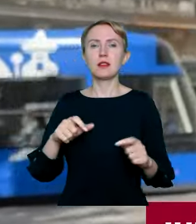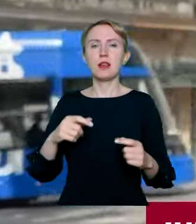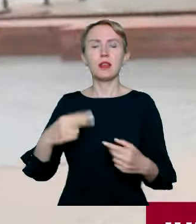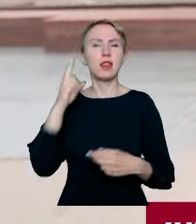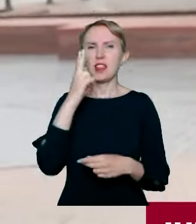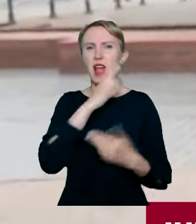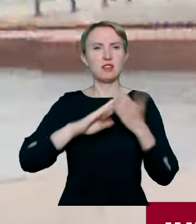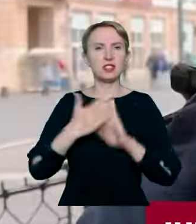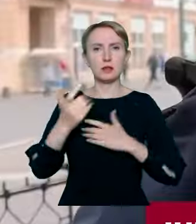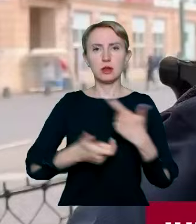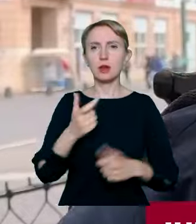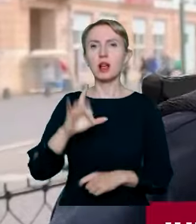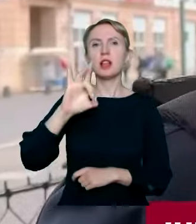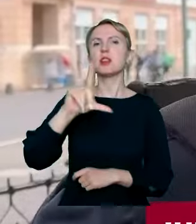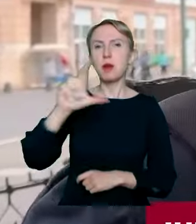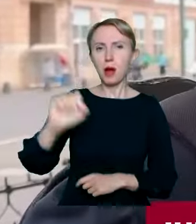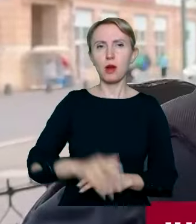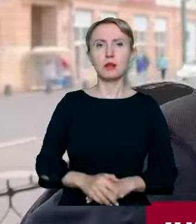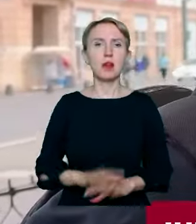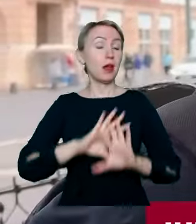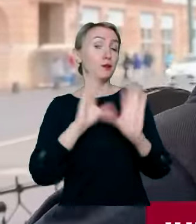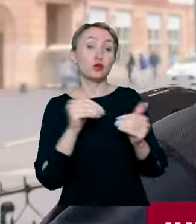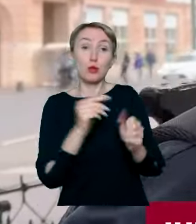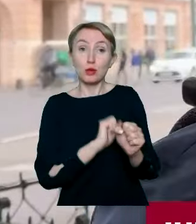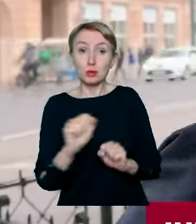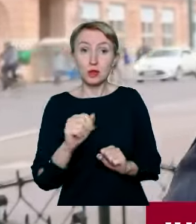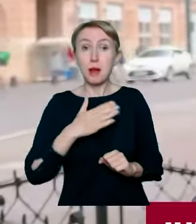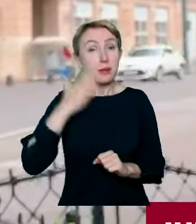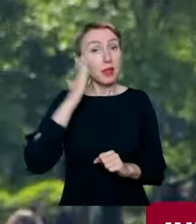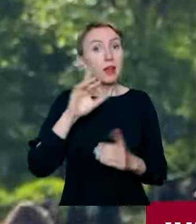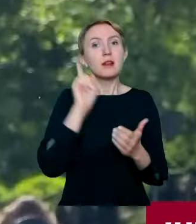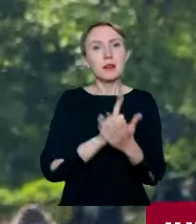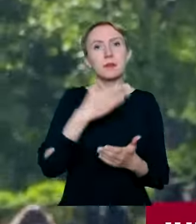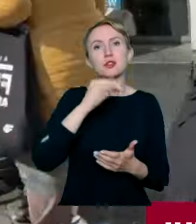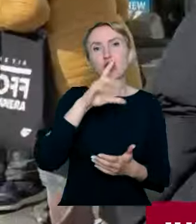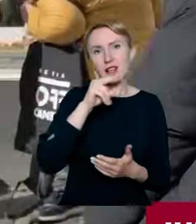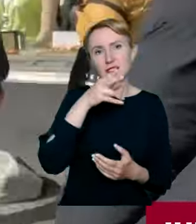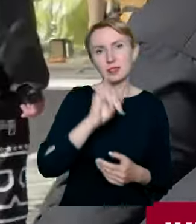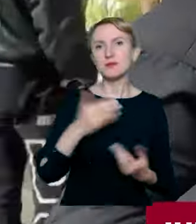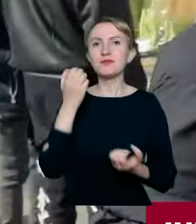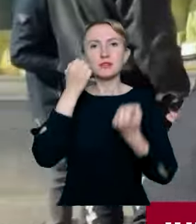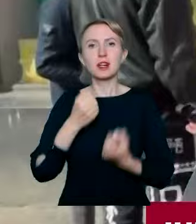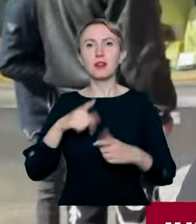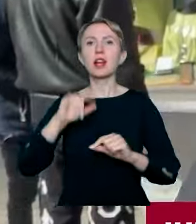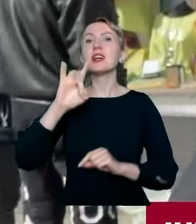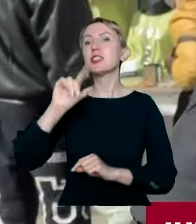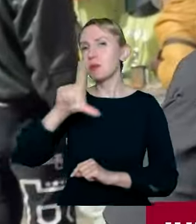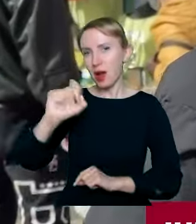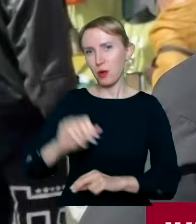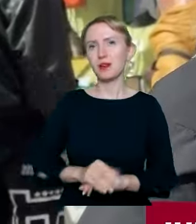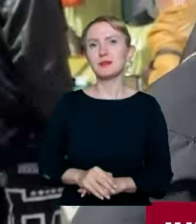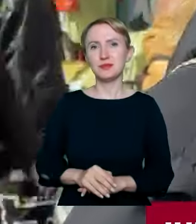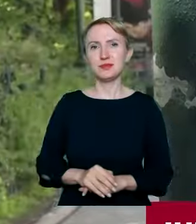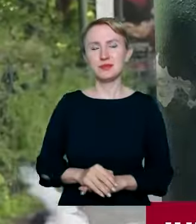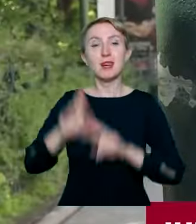siebie nawzajem. Gibała! Wszystko się może wydarzyć, ale mam nadzieję, że wygra pan Miszalski. Ciężki wybór. No Gibała. Ja